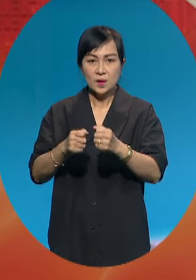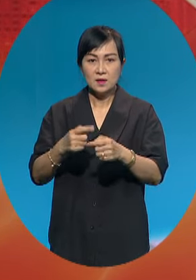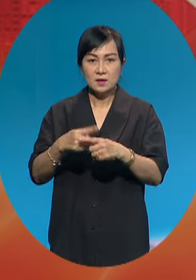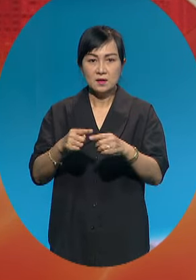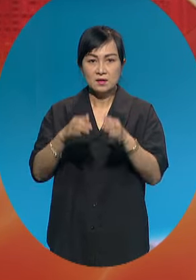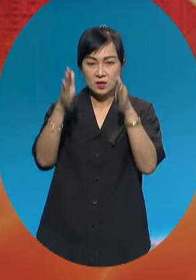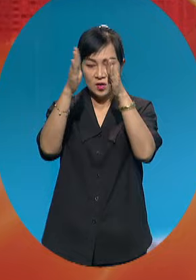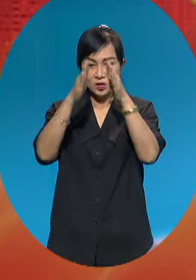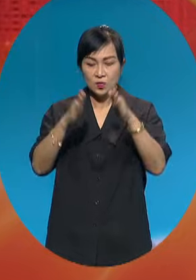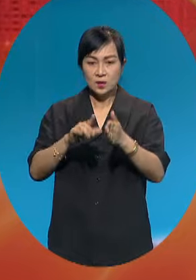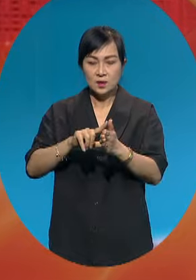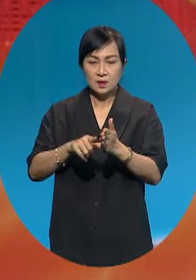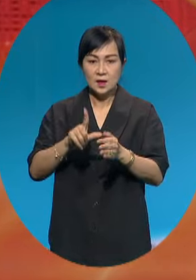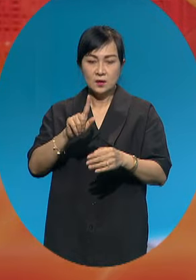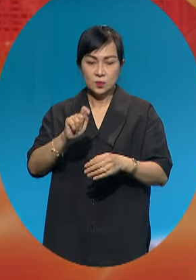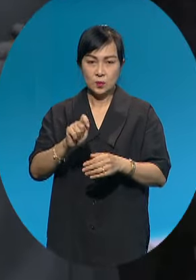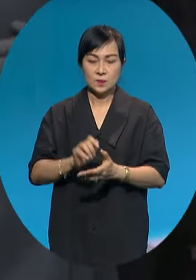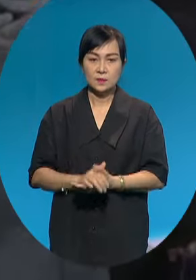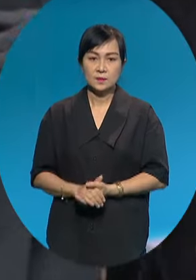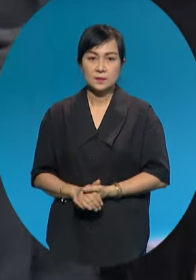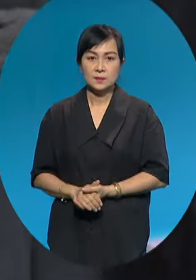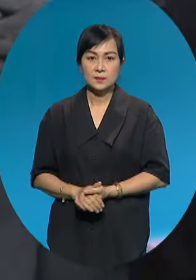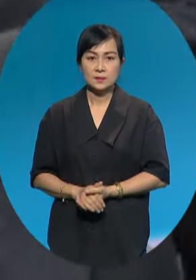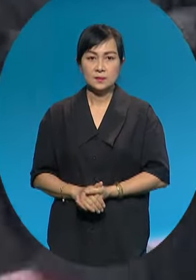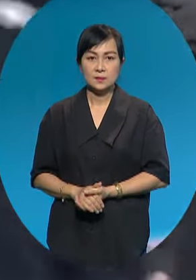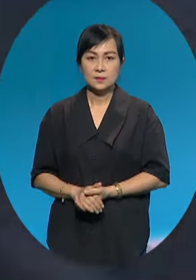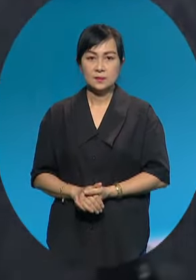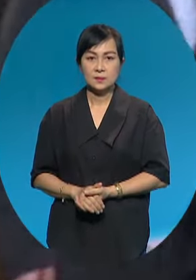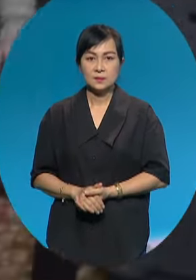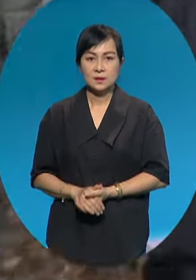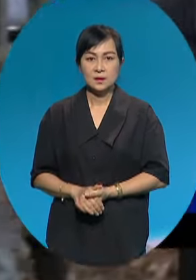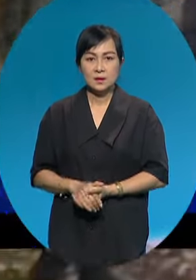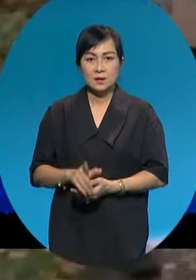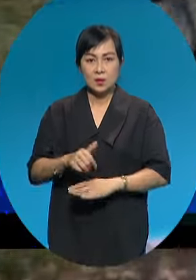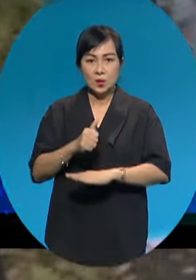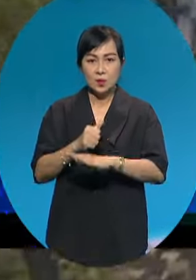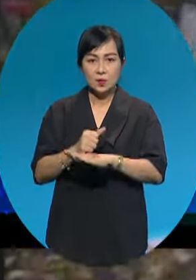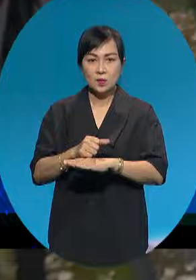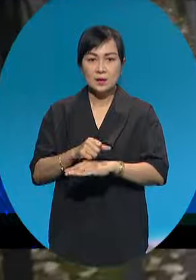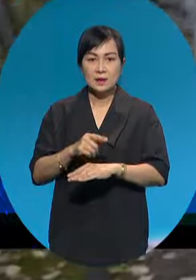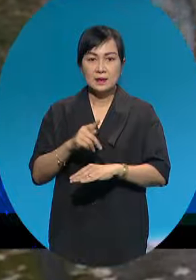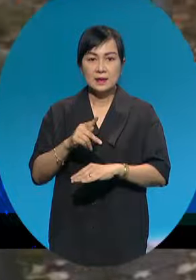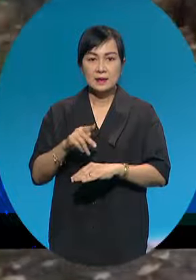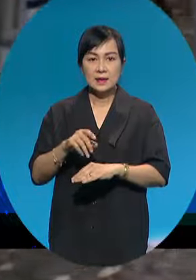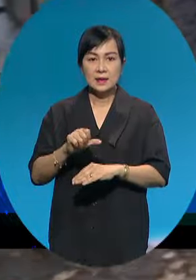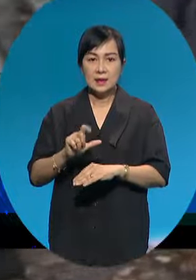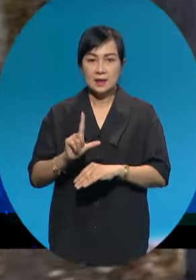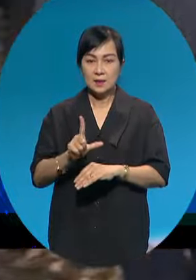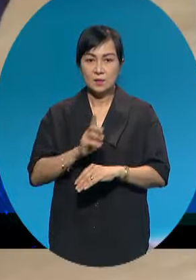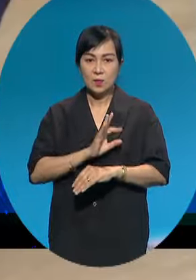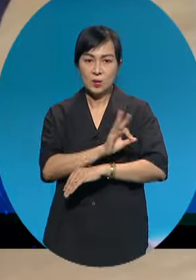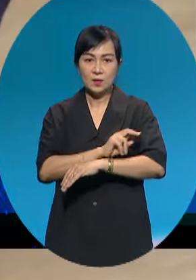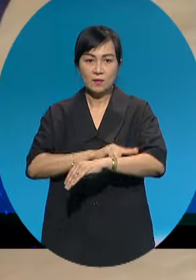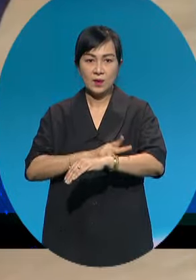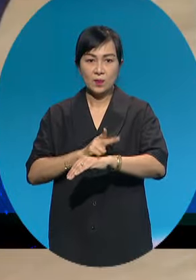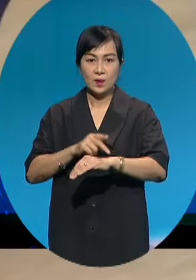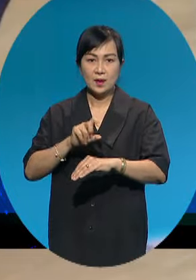tích tượng đài thời Liên Xô trong số này có cả thủ tướng estonia kaja gas Bộ trưởng